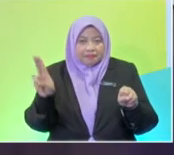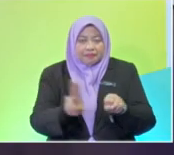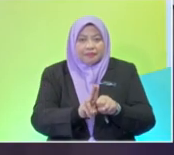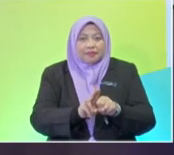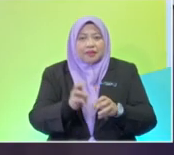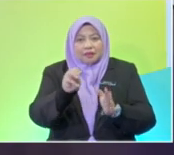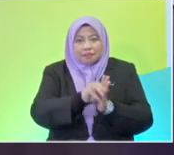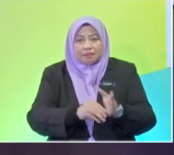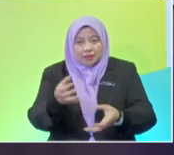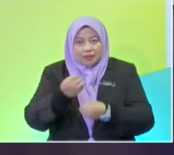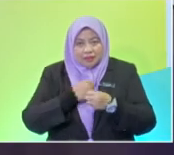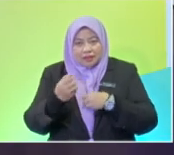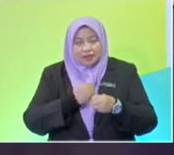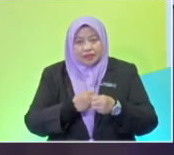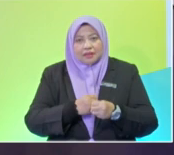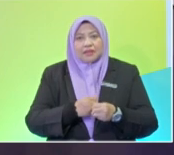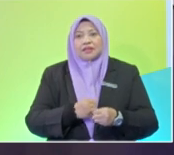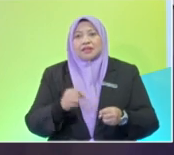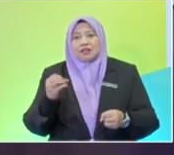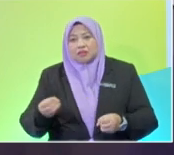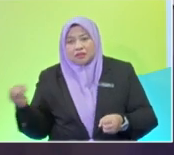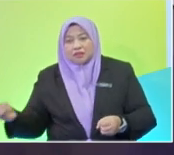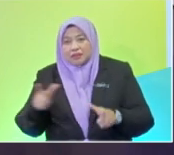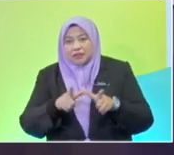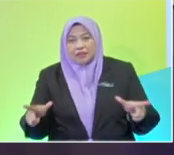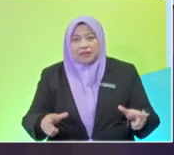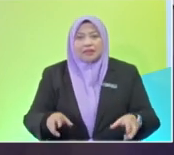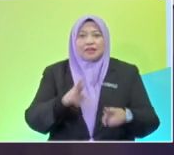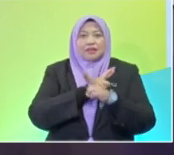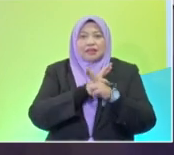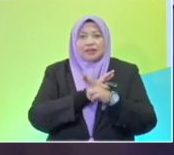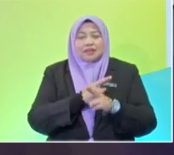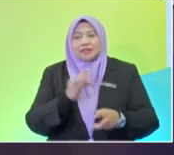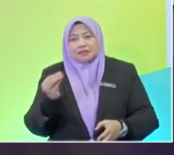tapi ada kita lihat